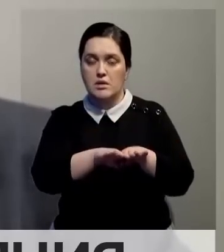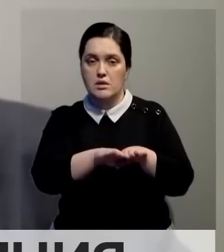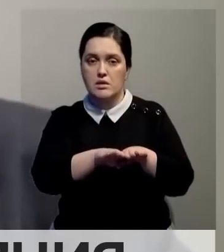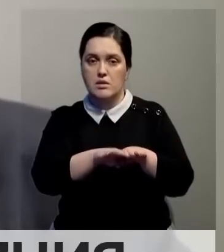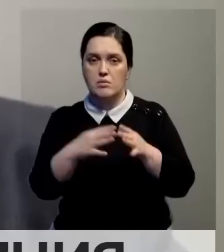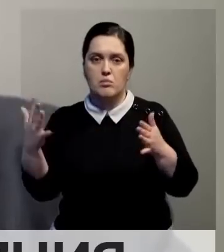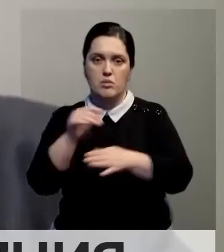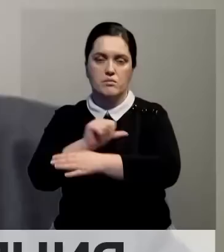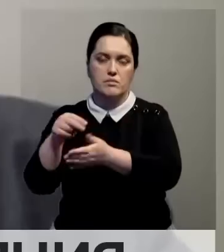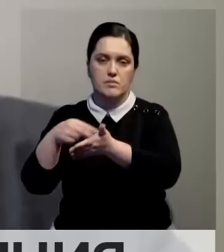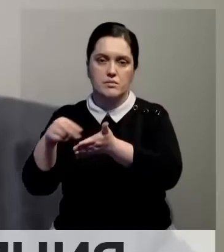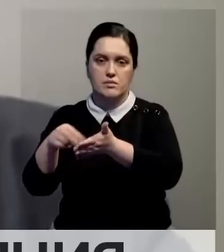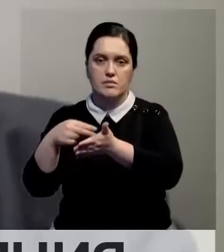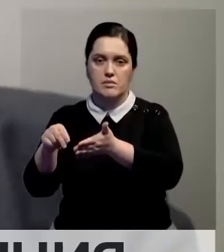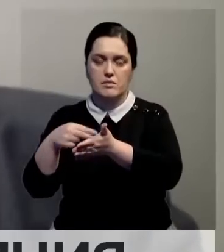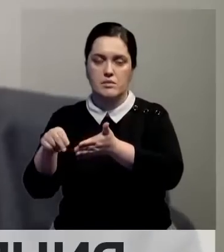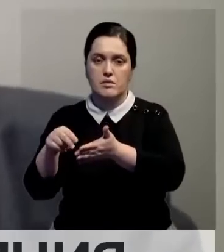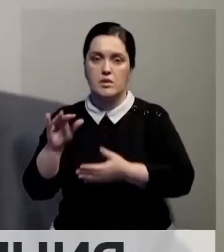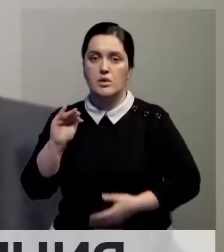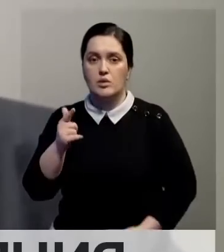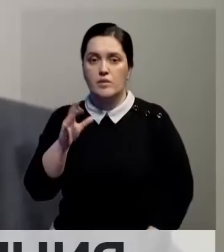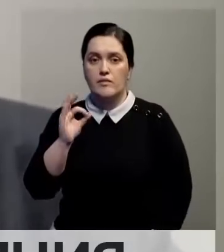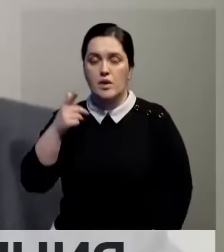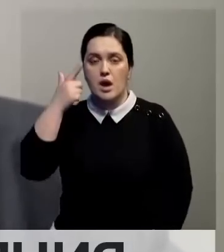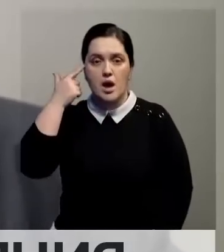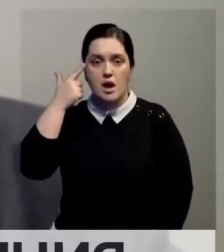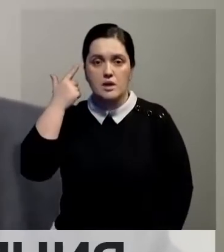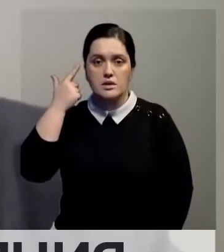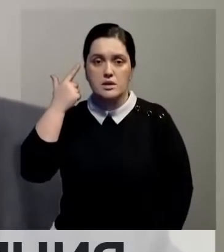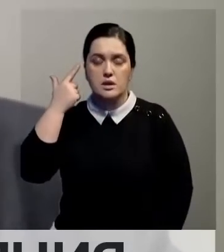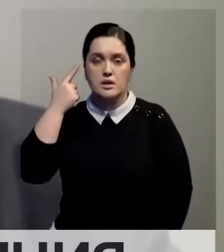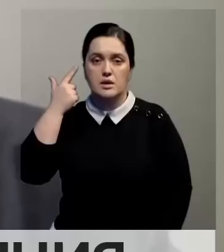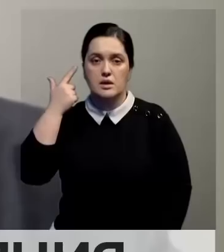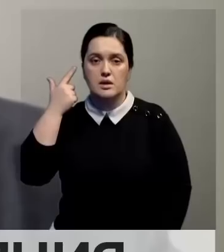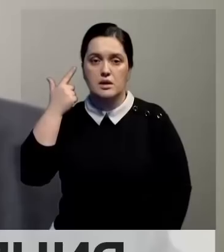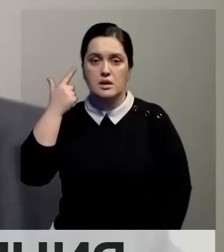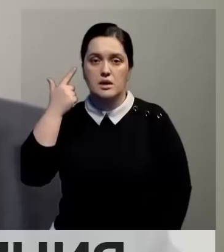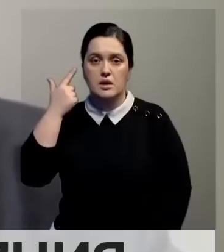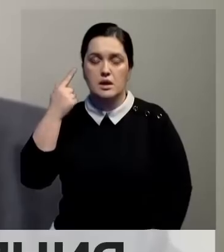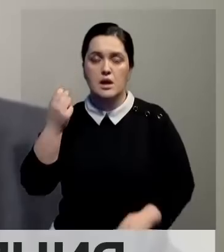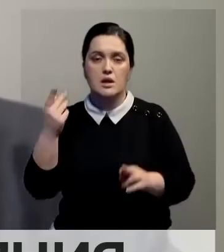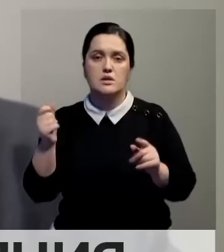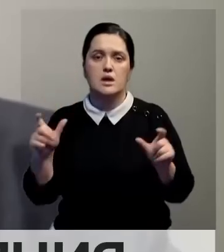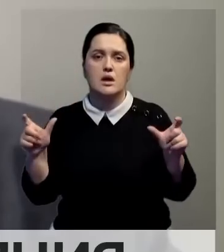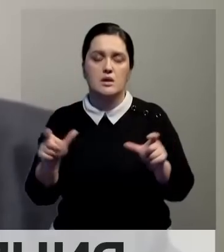больше зависеть от них. Но в основном в Юго-Восточной Азии и из-за вот этих вот санкционных